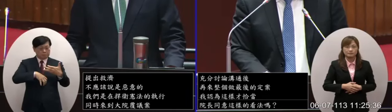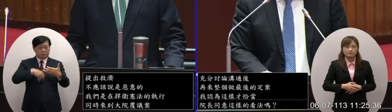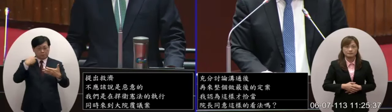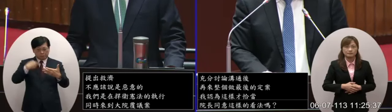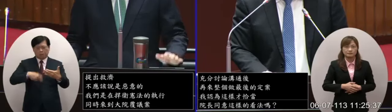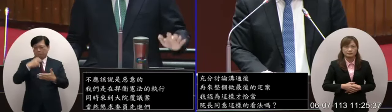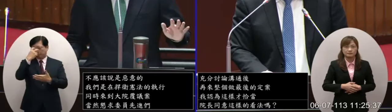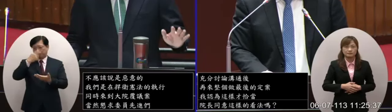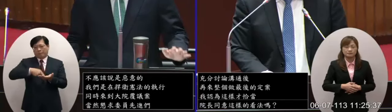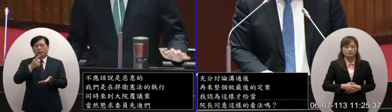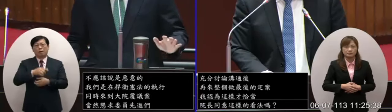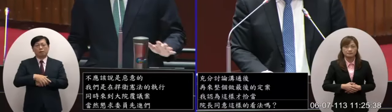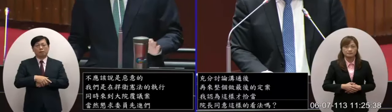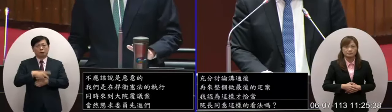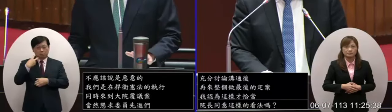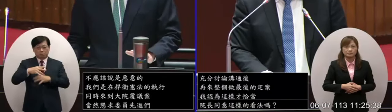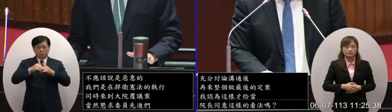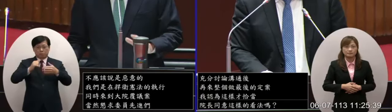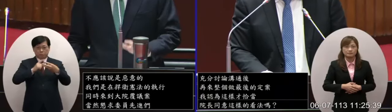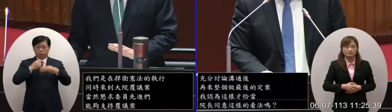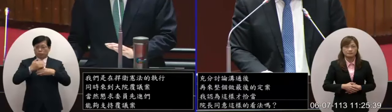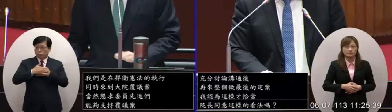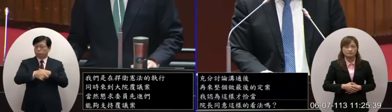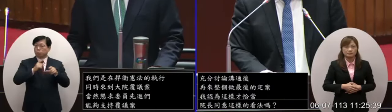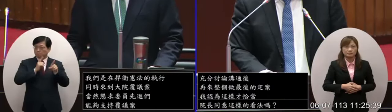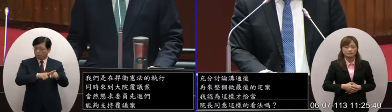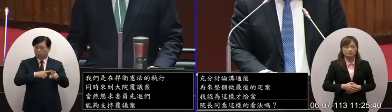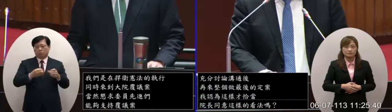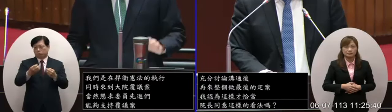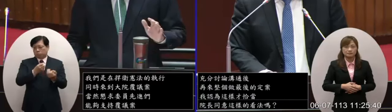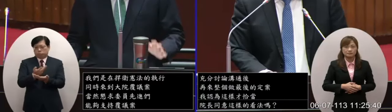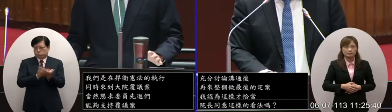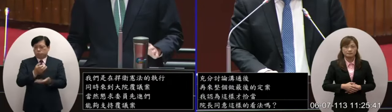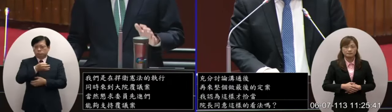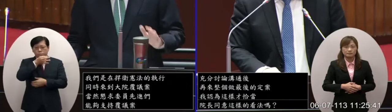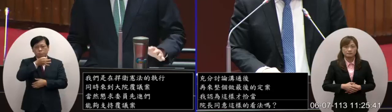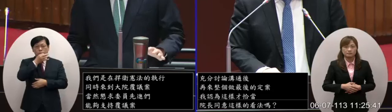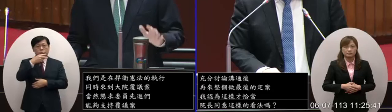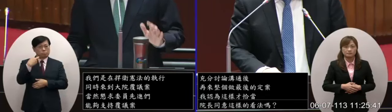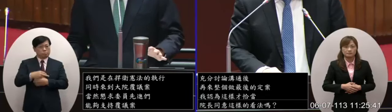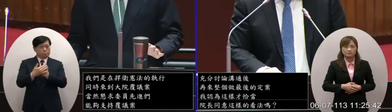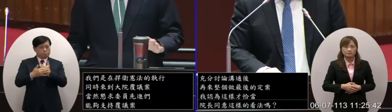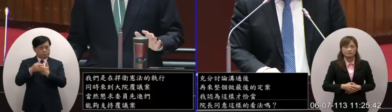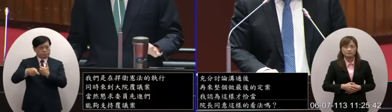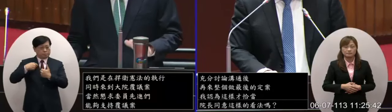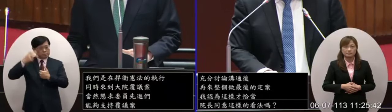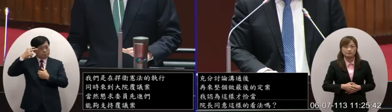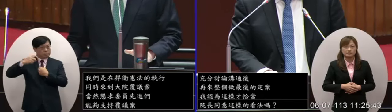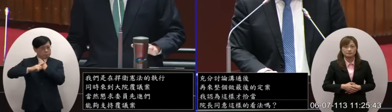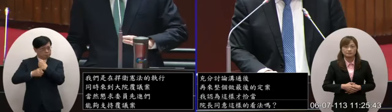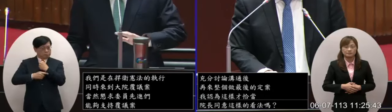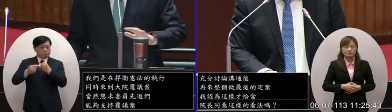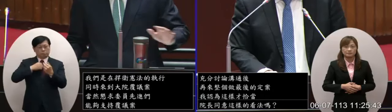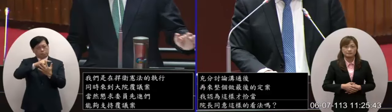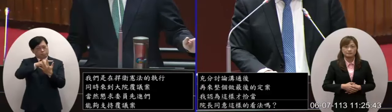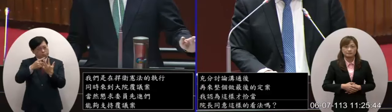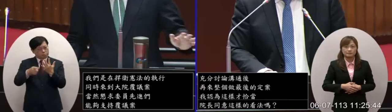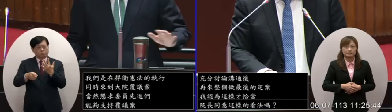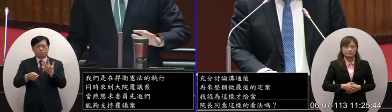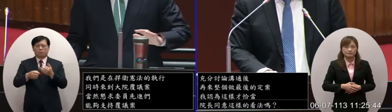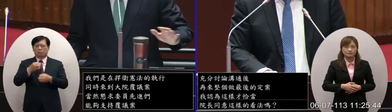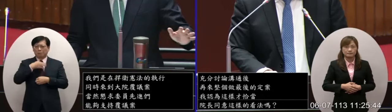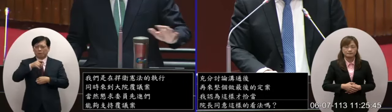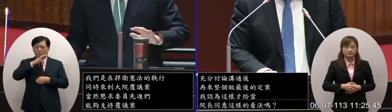重新审视，也再经过民主的程序好好的讨论，同时也维护到宪政里面的秩序，不要